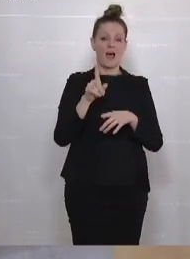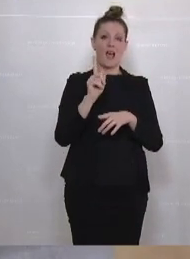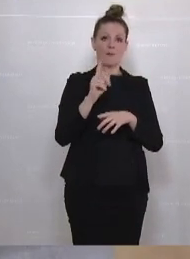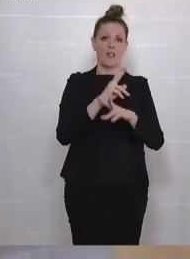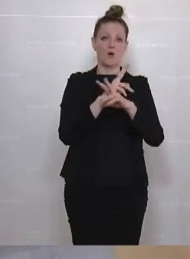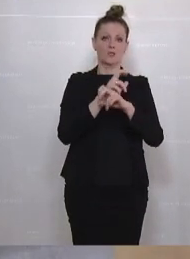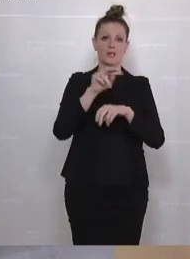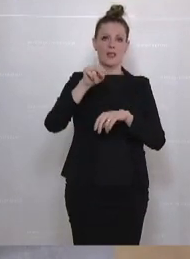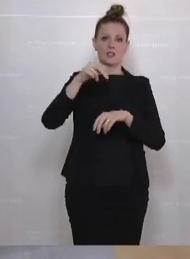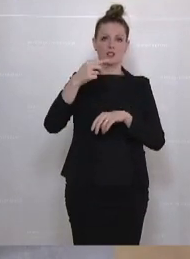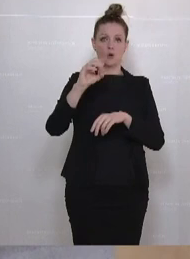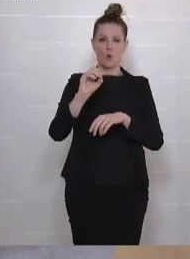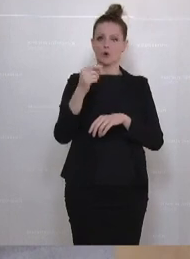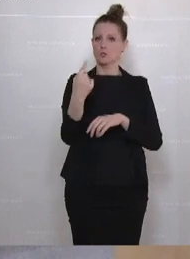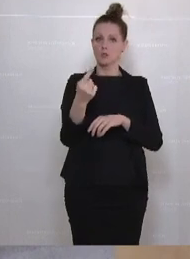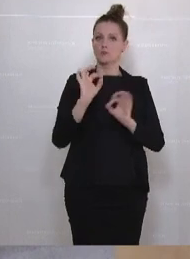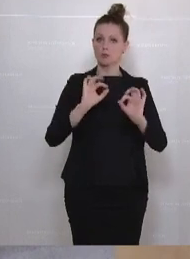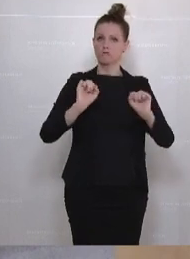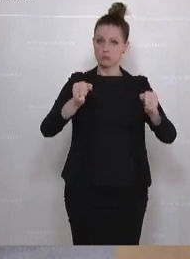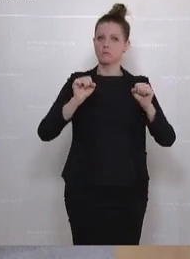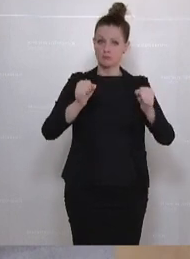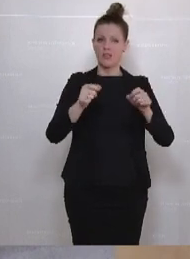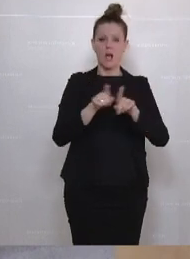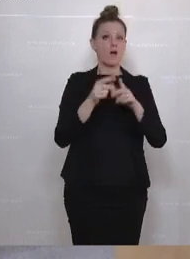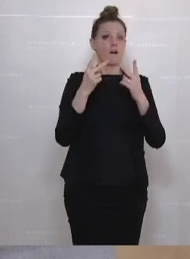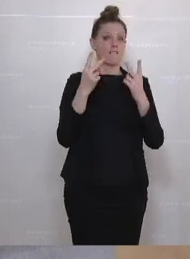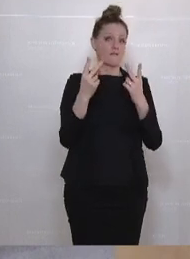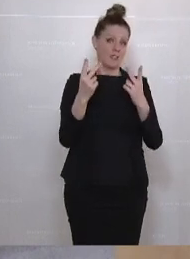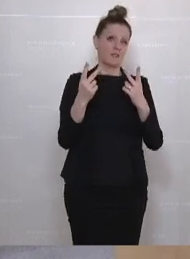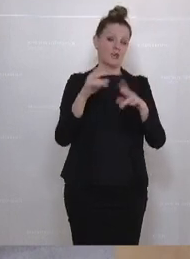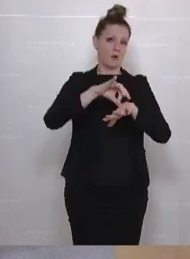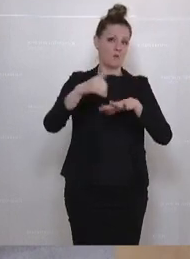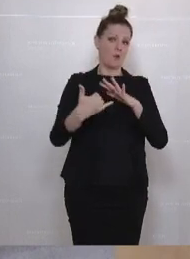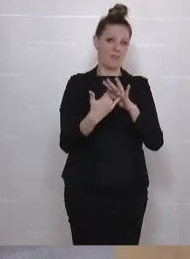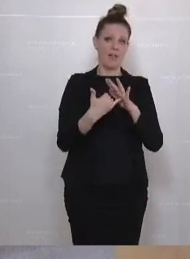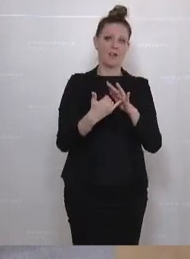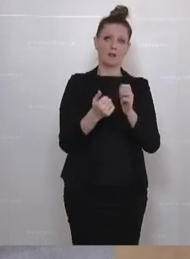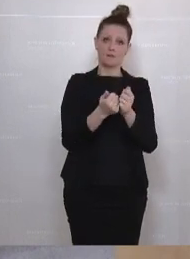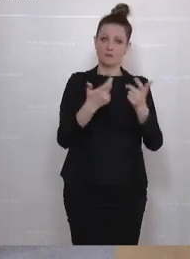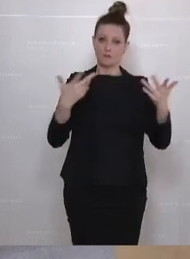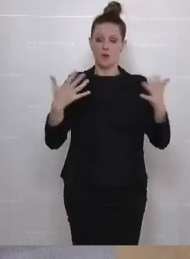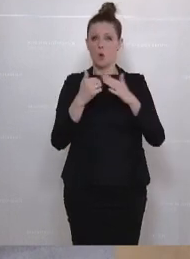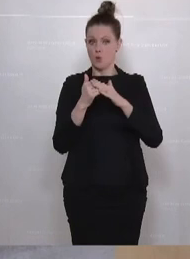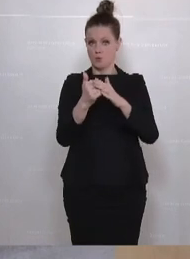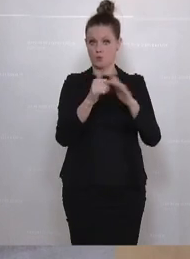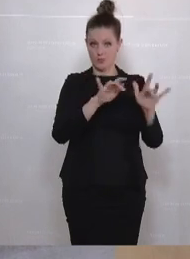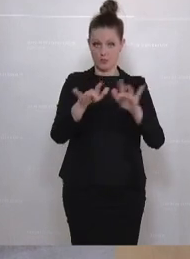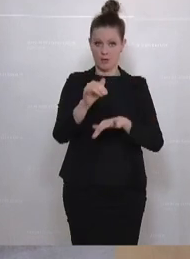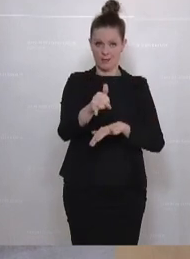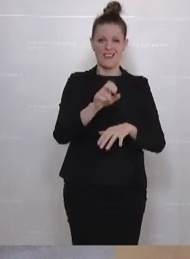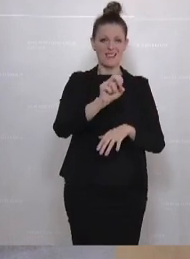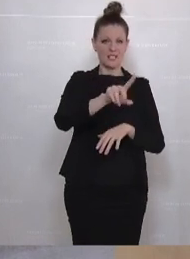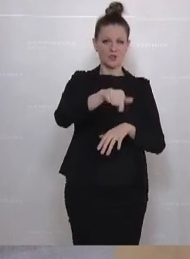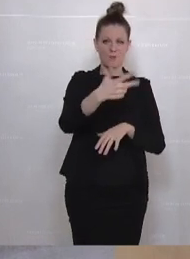österreichischen NGOs sind ja gut im Einsatz und haben viele wichtige Projekte und Ideen, das auch zu unterstützen. meine Frage,